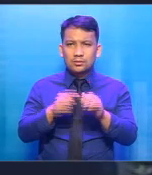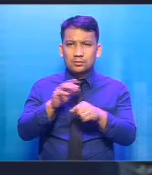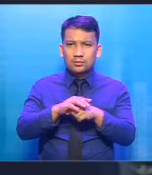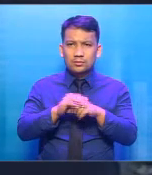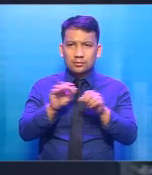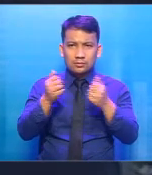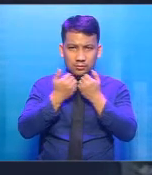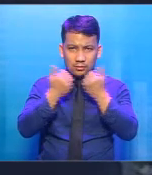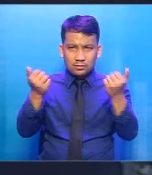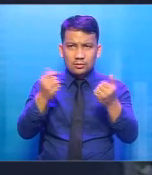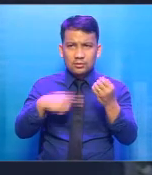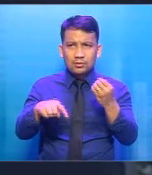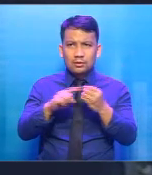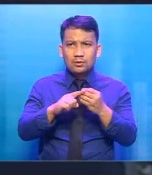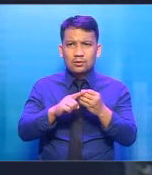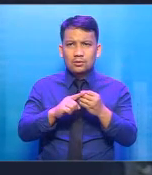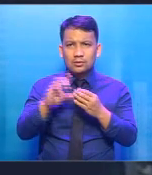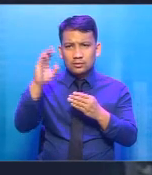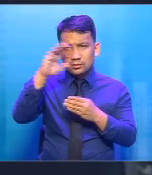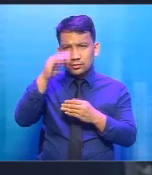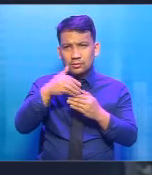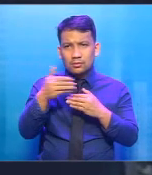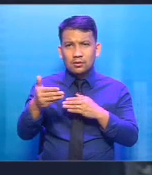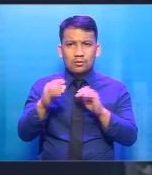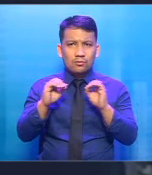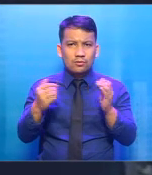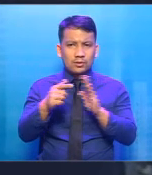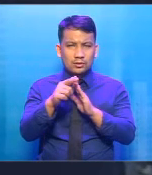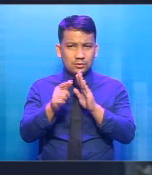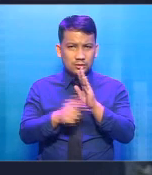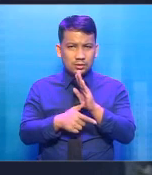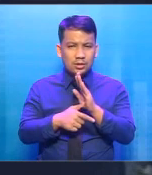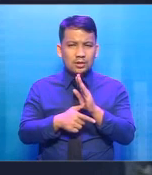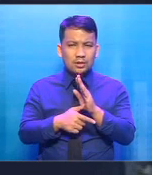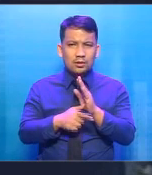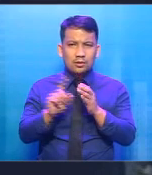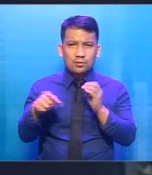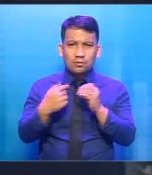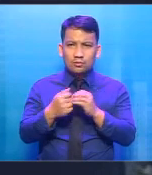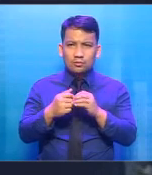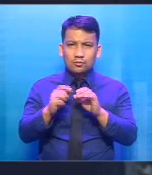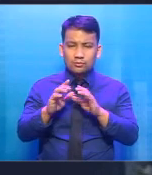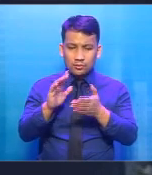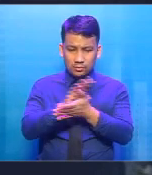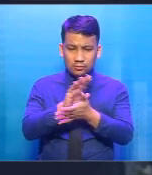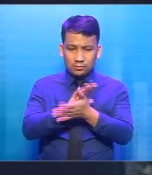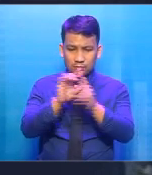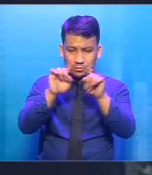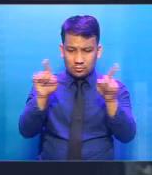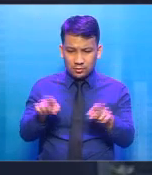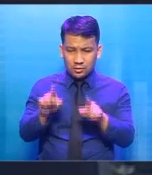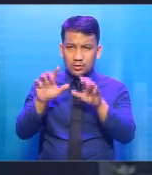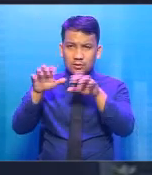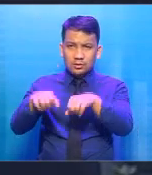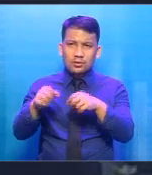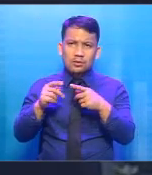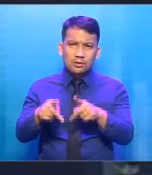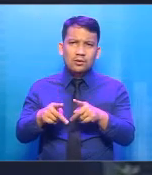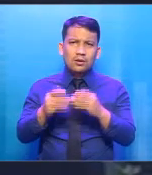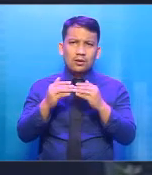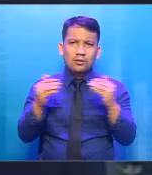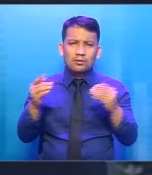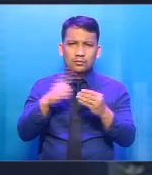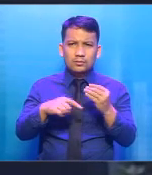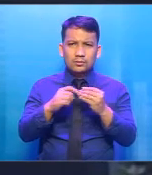sa pag-anunsyo ng manhunt operation nang walang legal na basehan gaya ng arrest warrant. Mas may hustisya pa raw